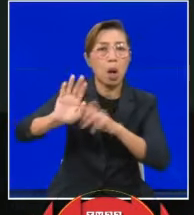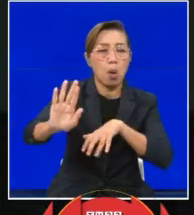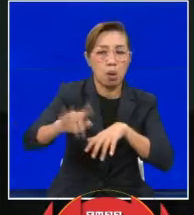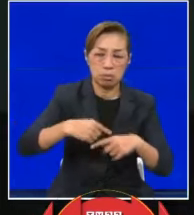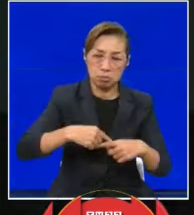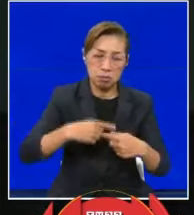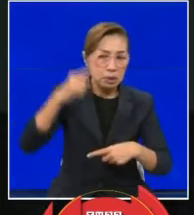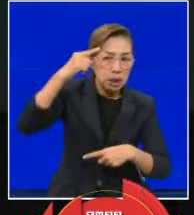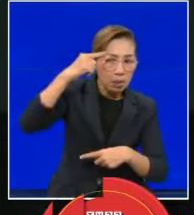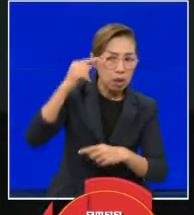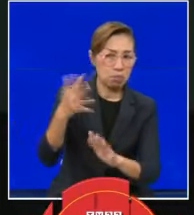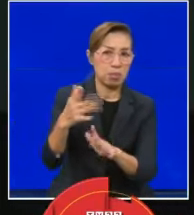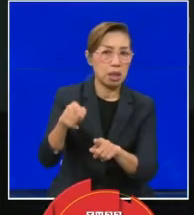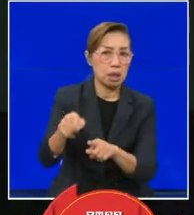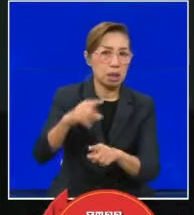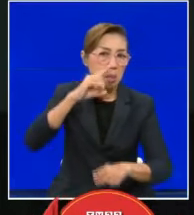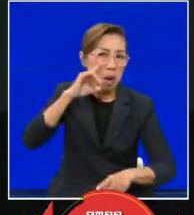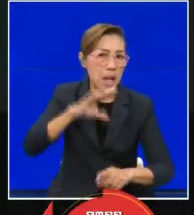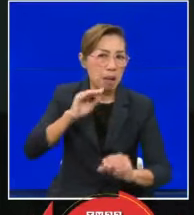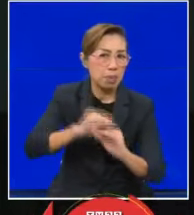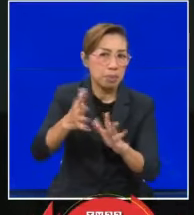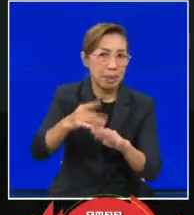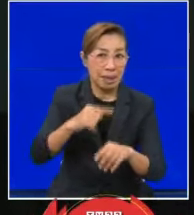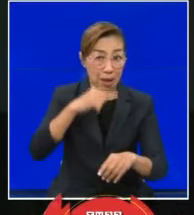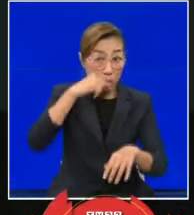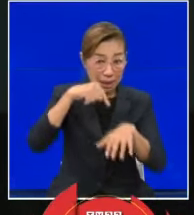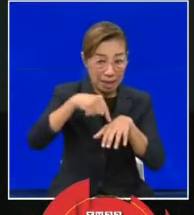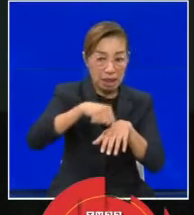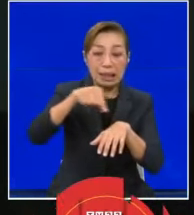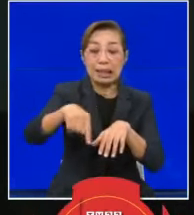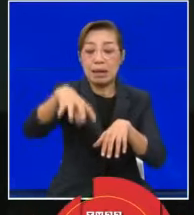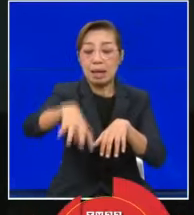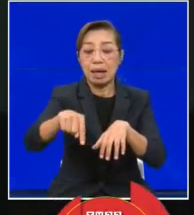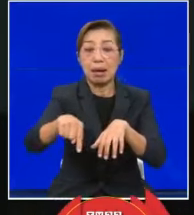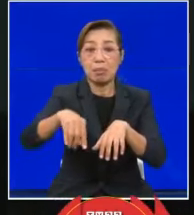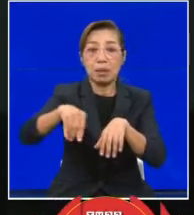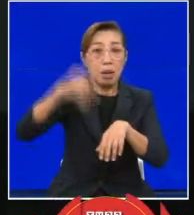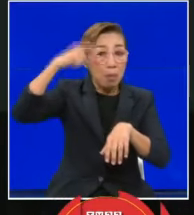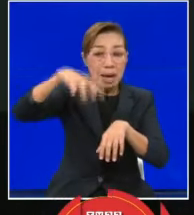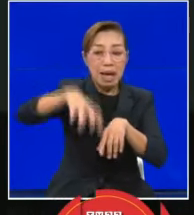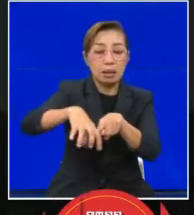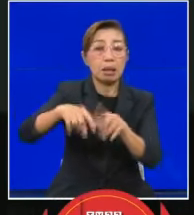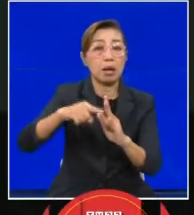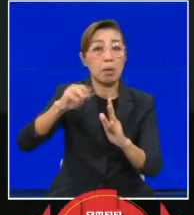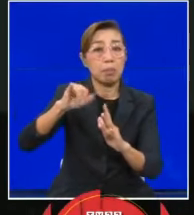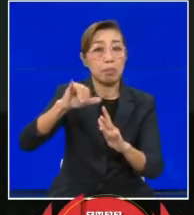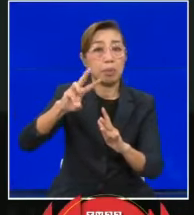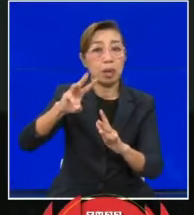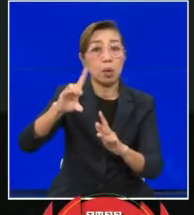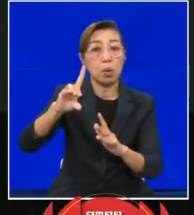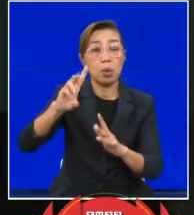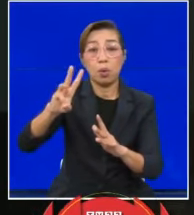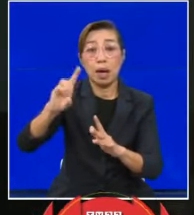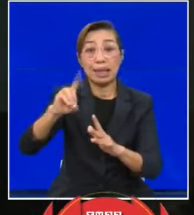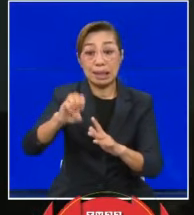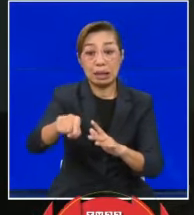ไม่น่าจะเกิดอะไรที่มันรุนแรงขึ้นในพื้นที่ของเมียวดีเนื่องจากว่าเมียวดีเนี่ยเป็นพื้นที่